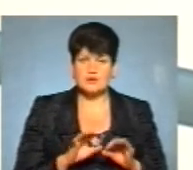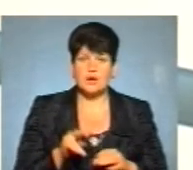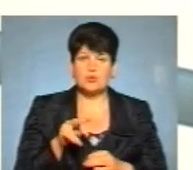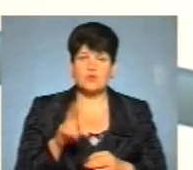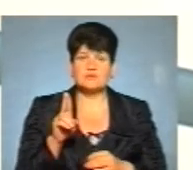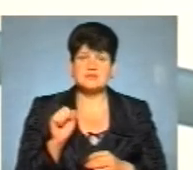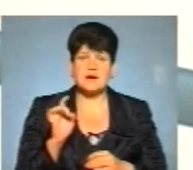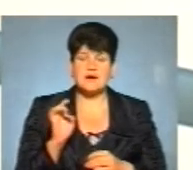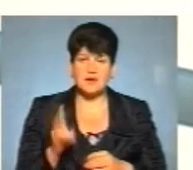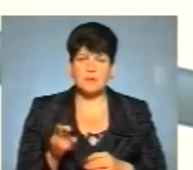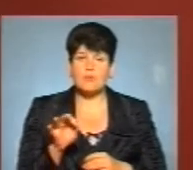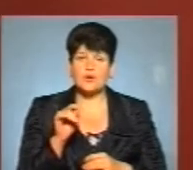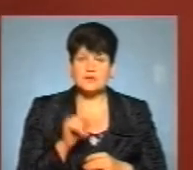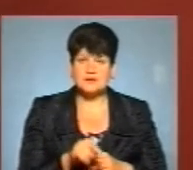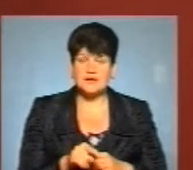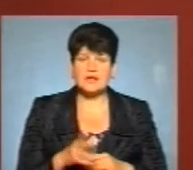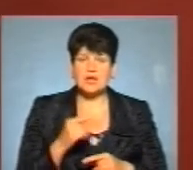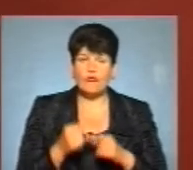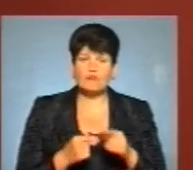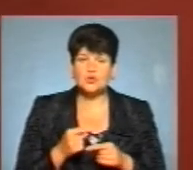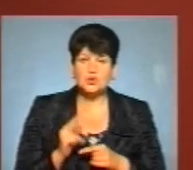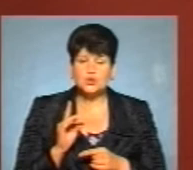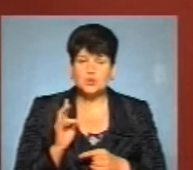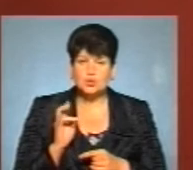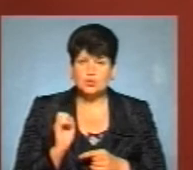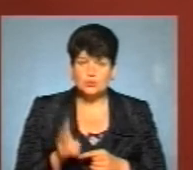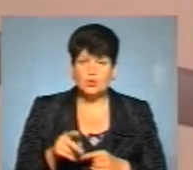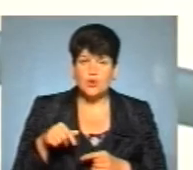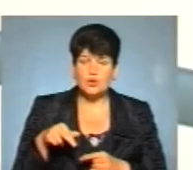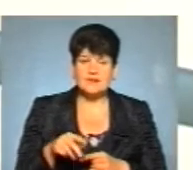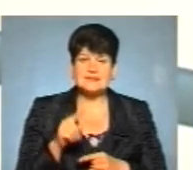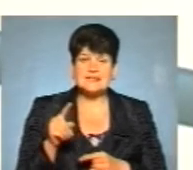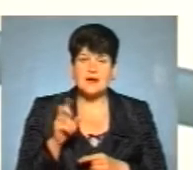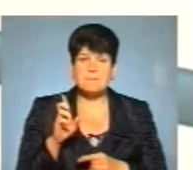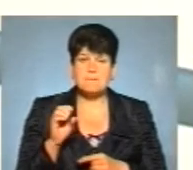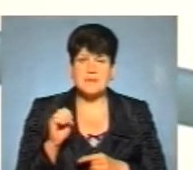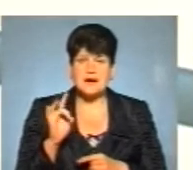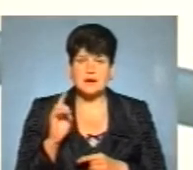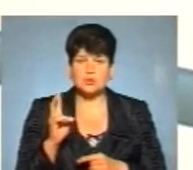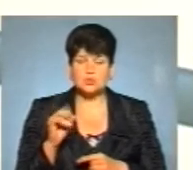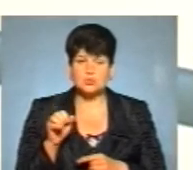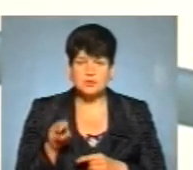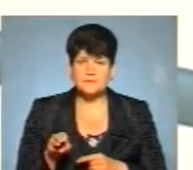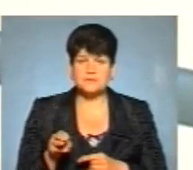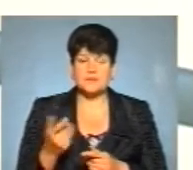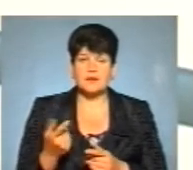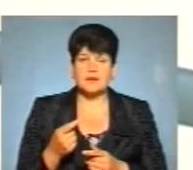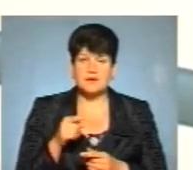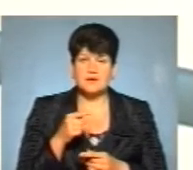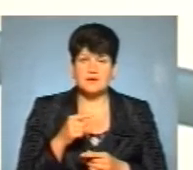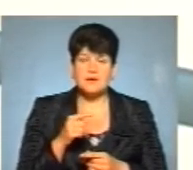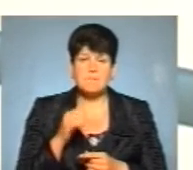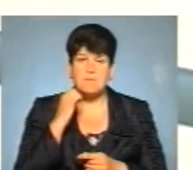Царик, історію про те, як її внук ходив на Захара Беркута, вже тепер нового, і говорить, це навіть